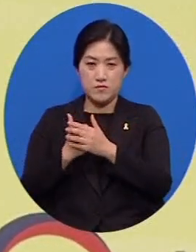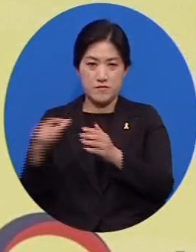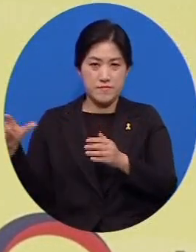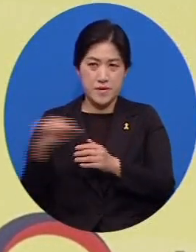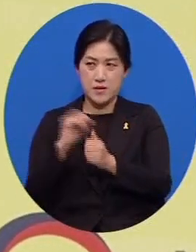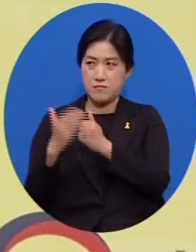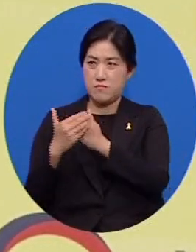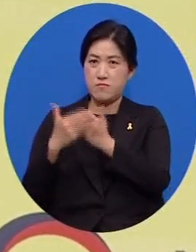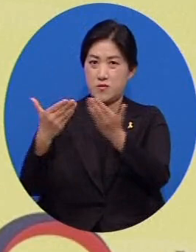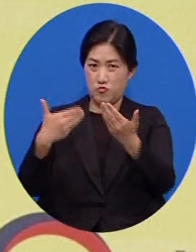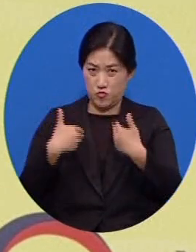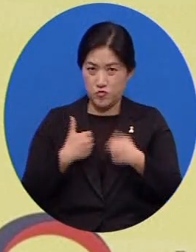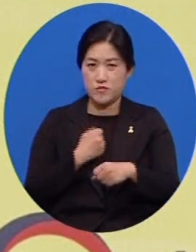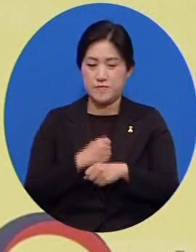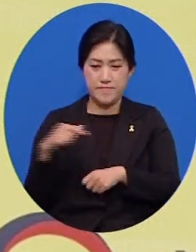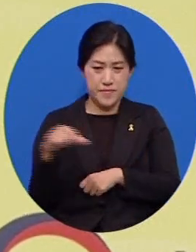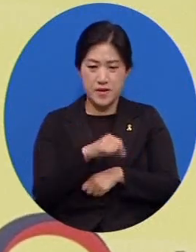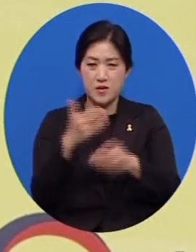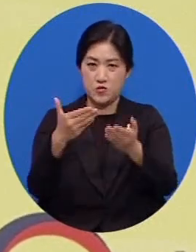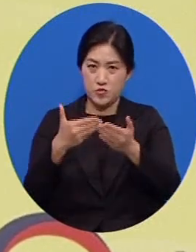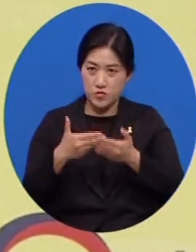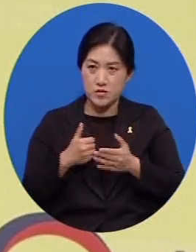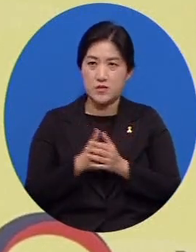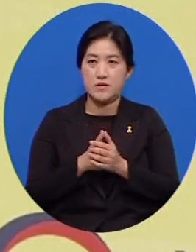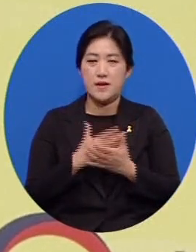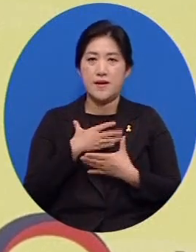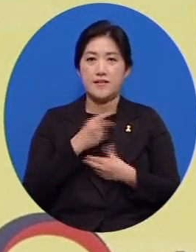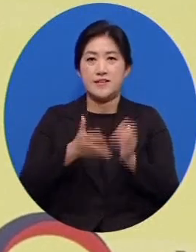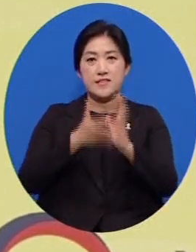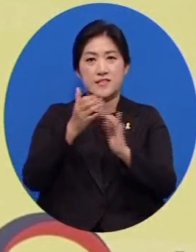뒷받침해 주실 것을 안산 시민들은